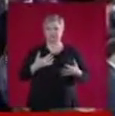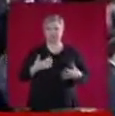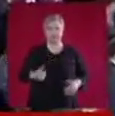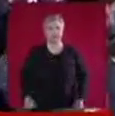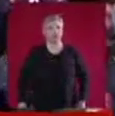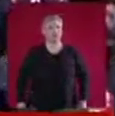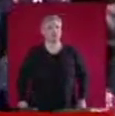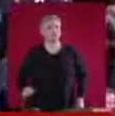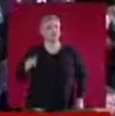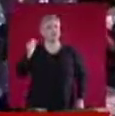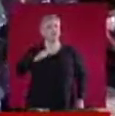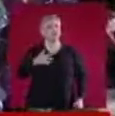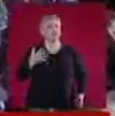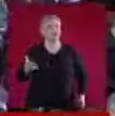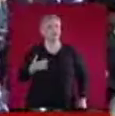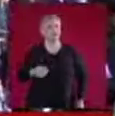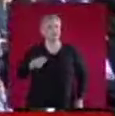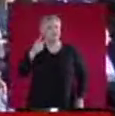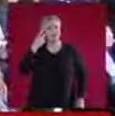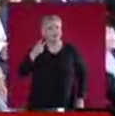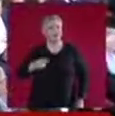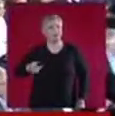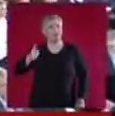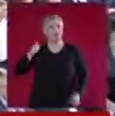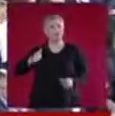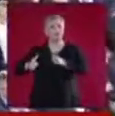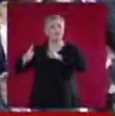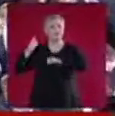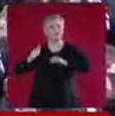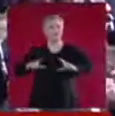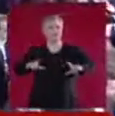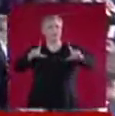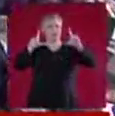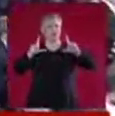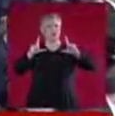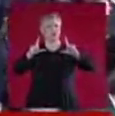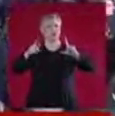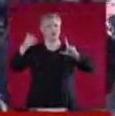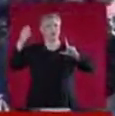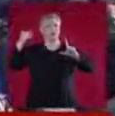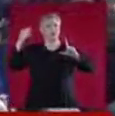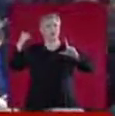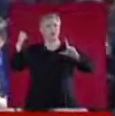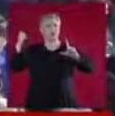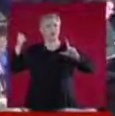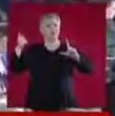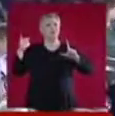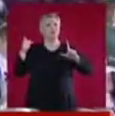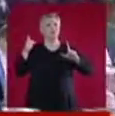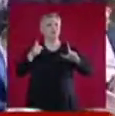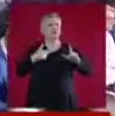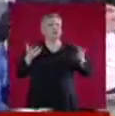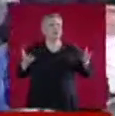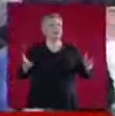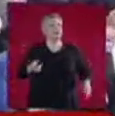και να νοσταλγεί ίσως κάποιες από τις χειρότερες μέρες της τις μέρες εκείνες που πιστέψαμε ότι τις